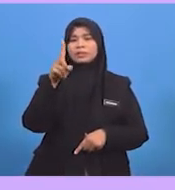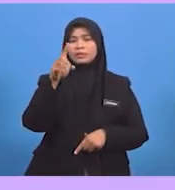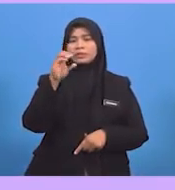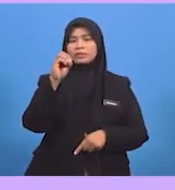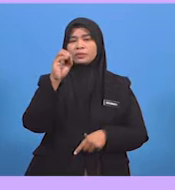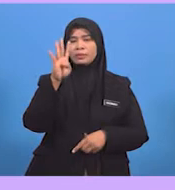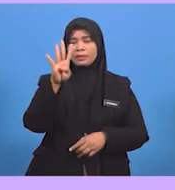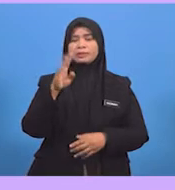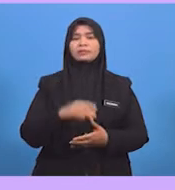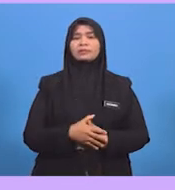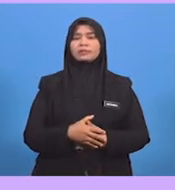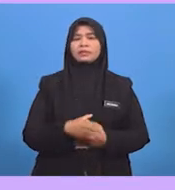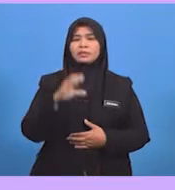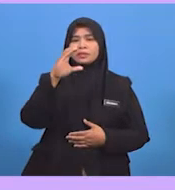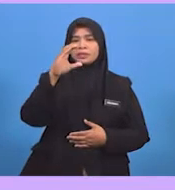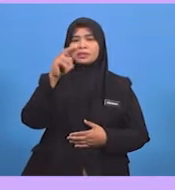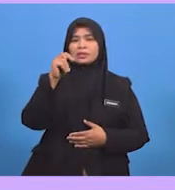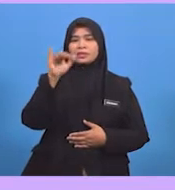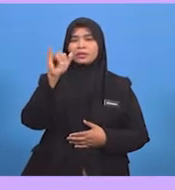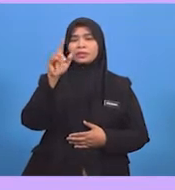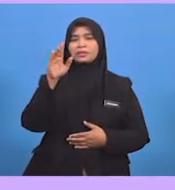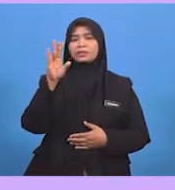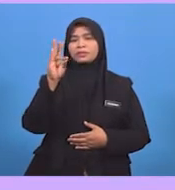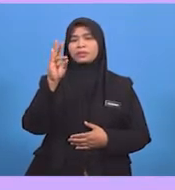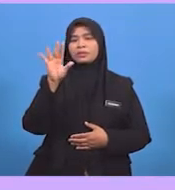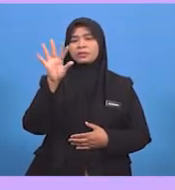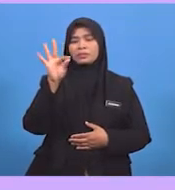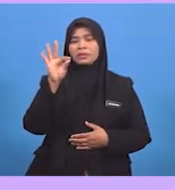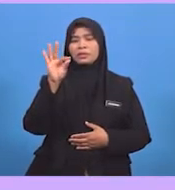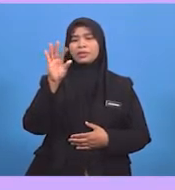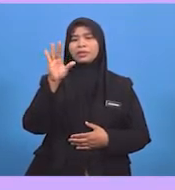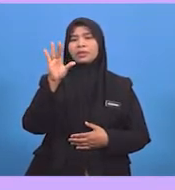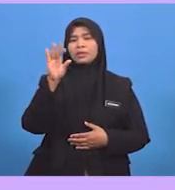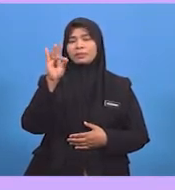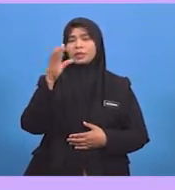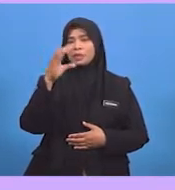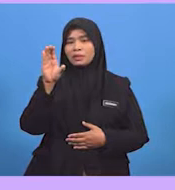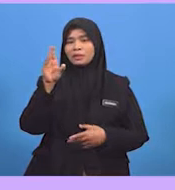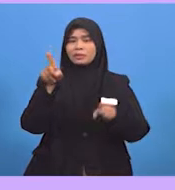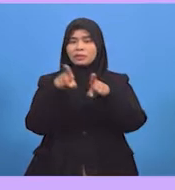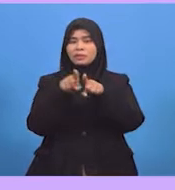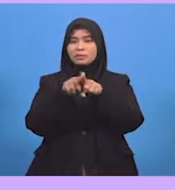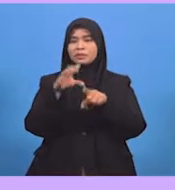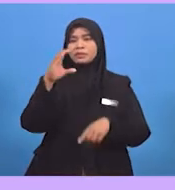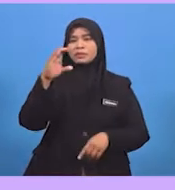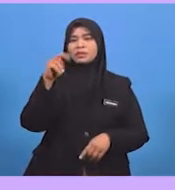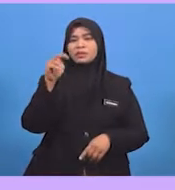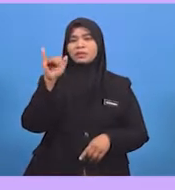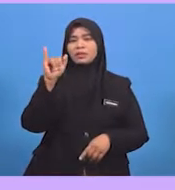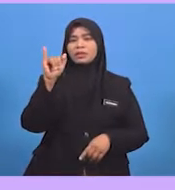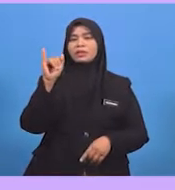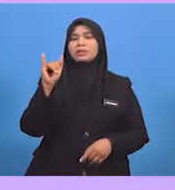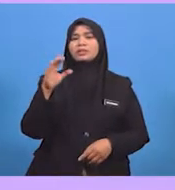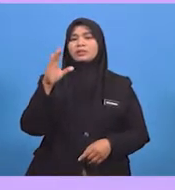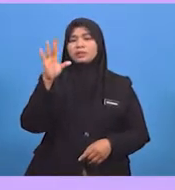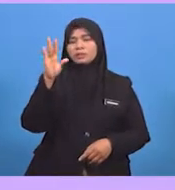RM0.6104, CNY 79,800 sama dengan CNY 79,800